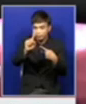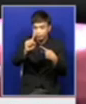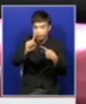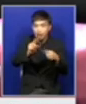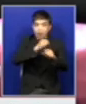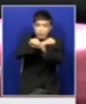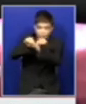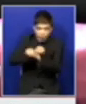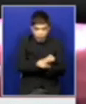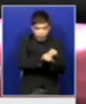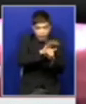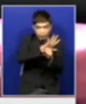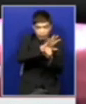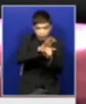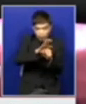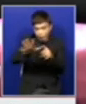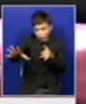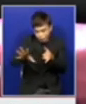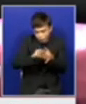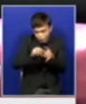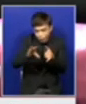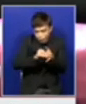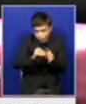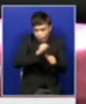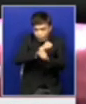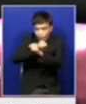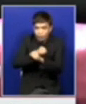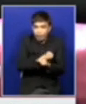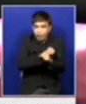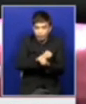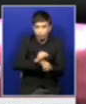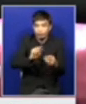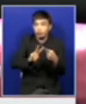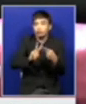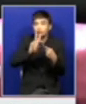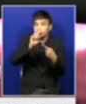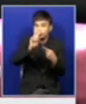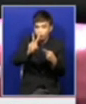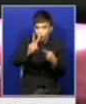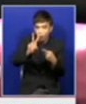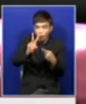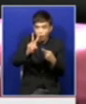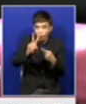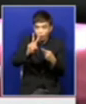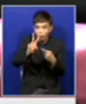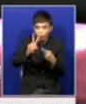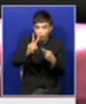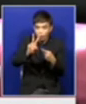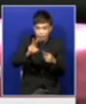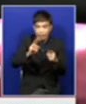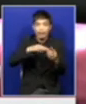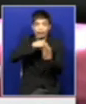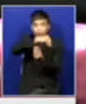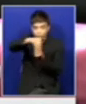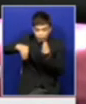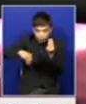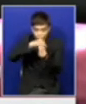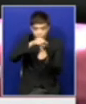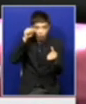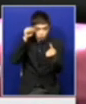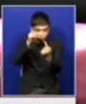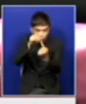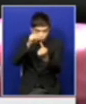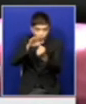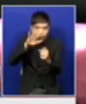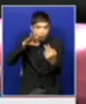แพร่ระบาดของเชื้อไวรัสโควิด-19 และส่วนที่2ก็คือการสร้างความสมดุลทางด้านเศรษฐกิจให้เหมาะสมถ้